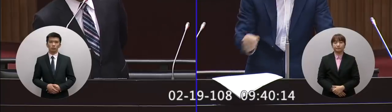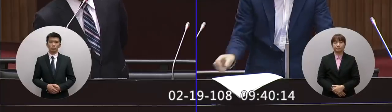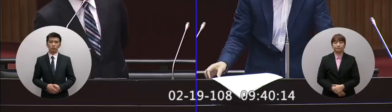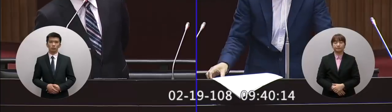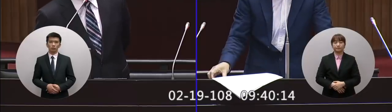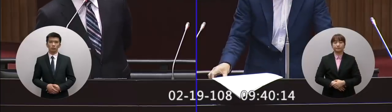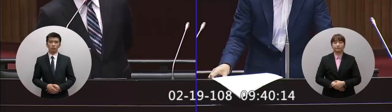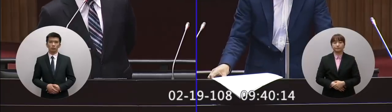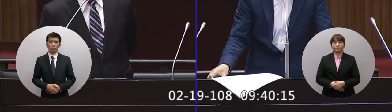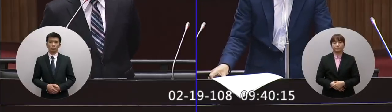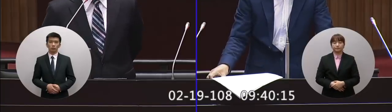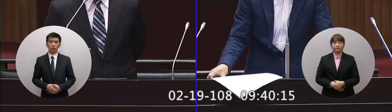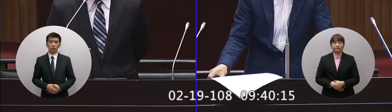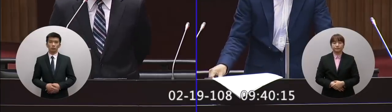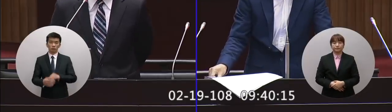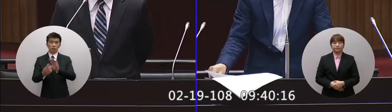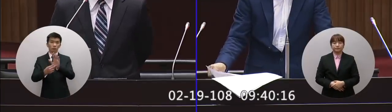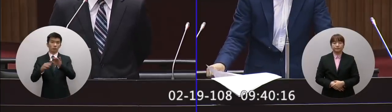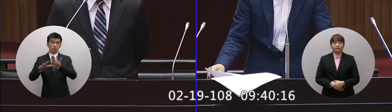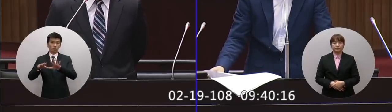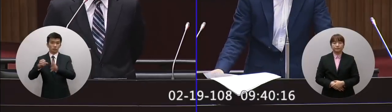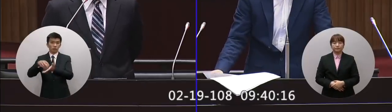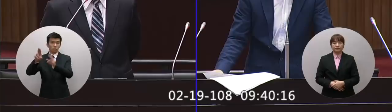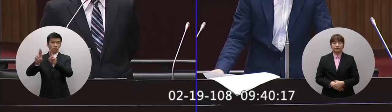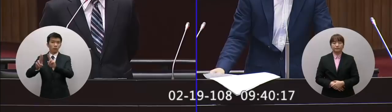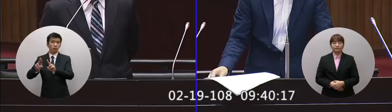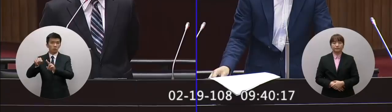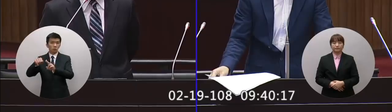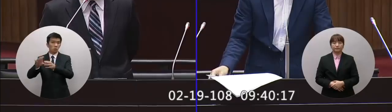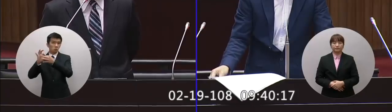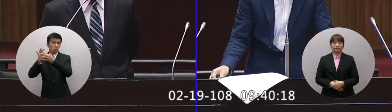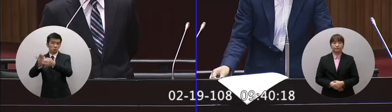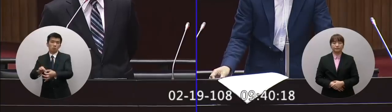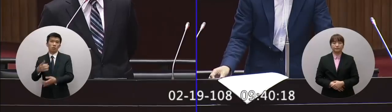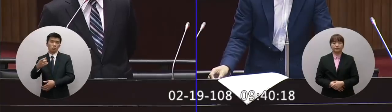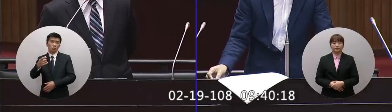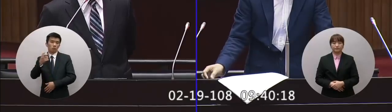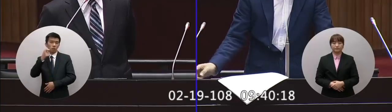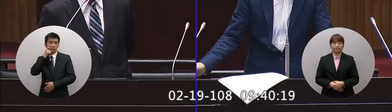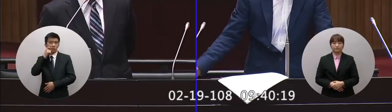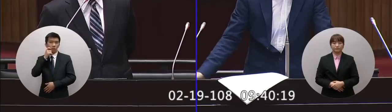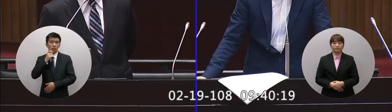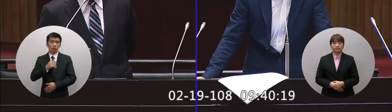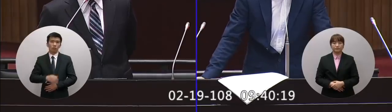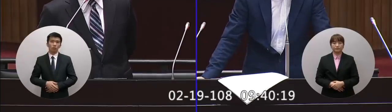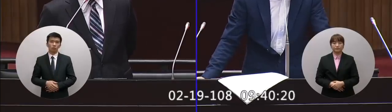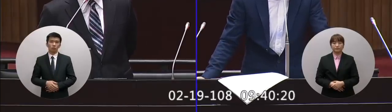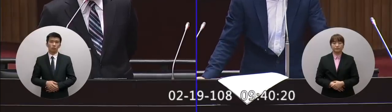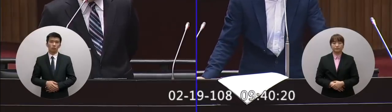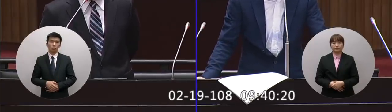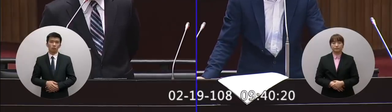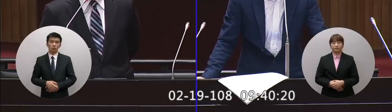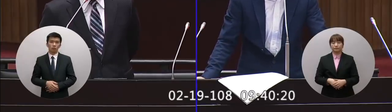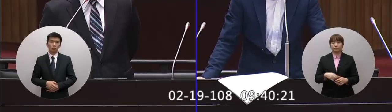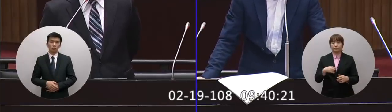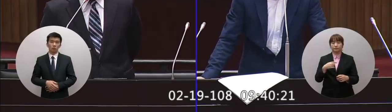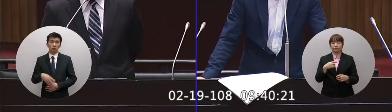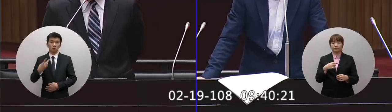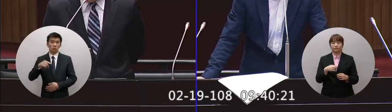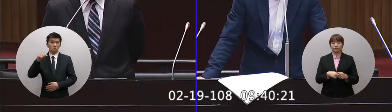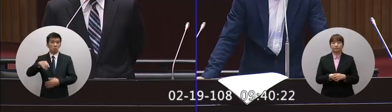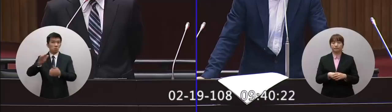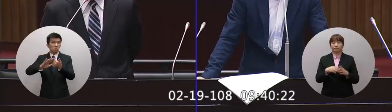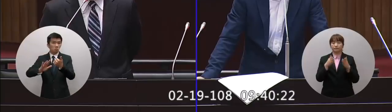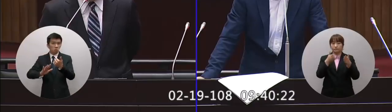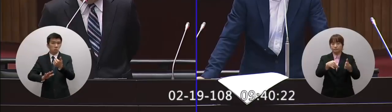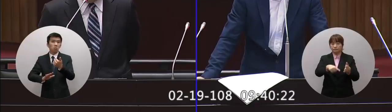么？ 用现在发核能发电已经是不可能了，事实不可能了。不要说态度，不要